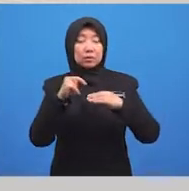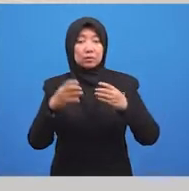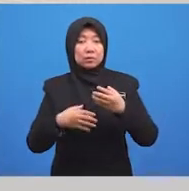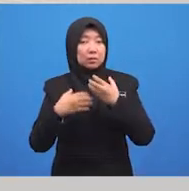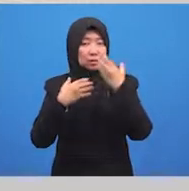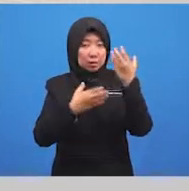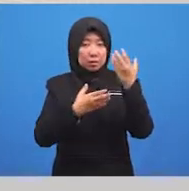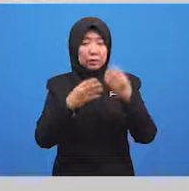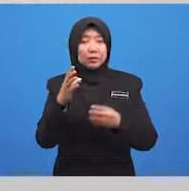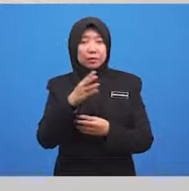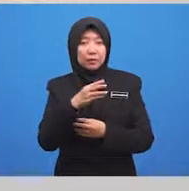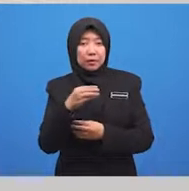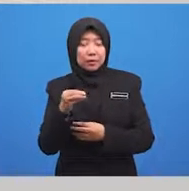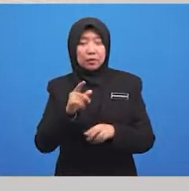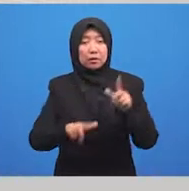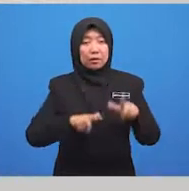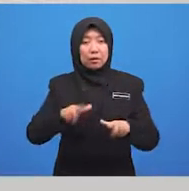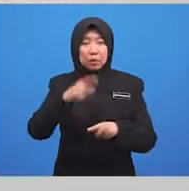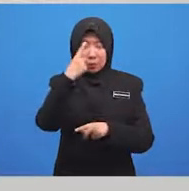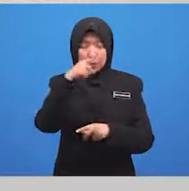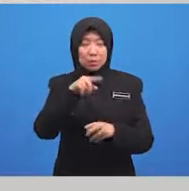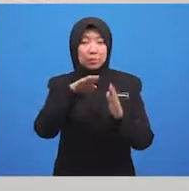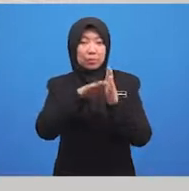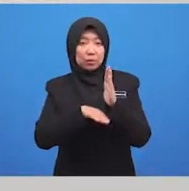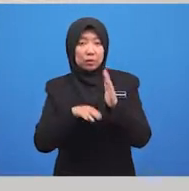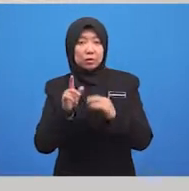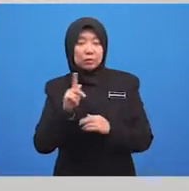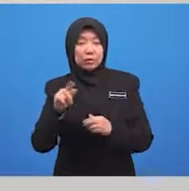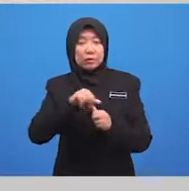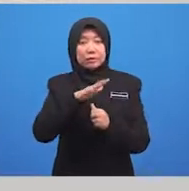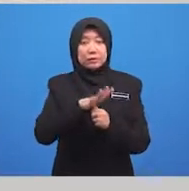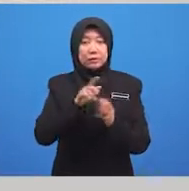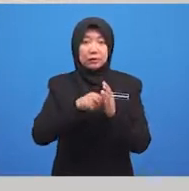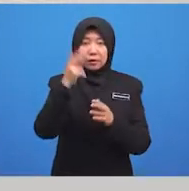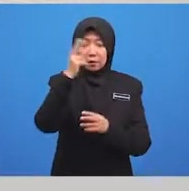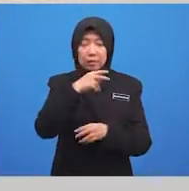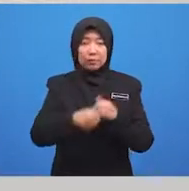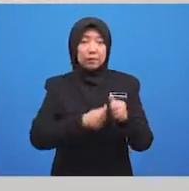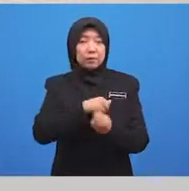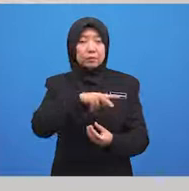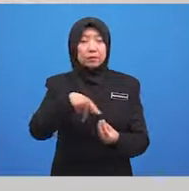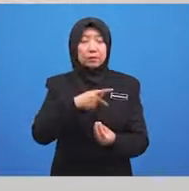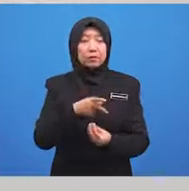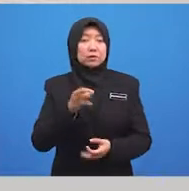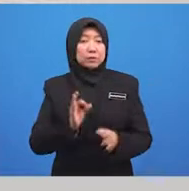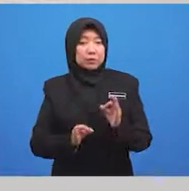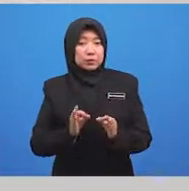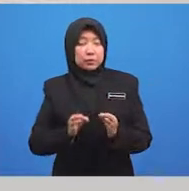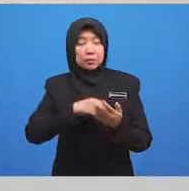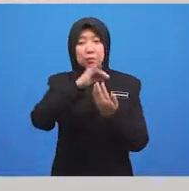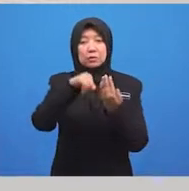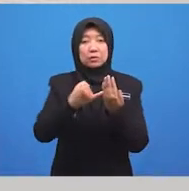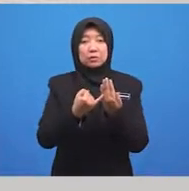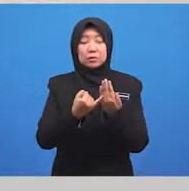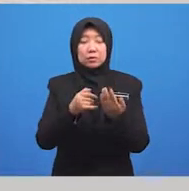dan memperincikan langkah untuk mengurangkan kesan terhadap alam sekitar sekiranya projek